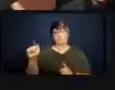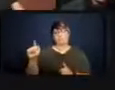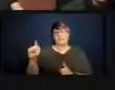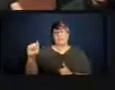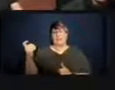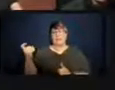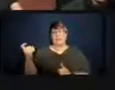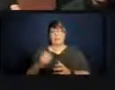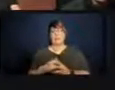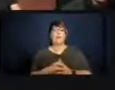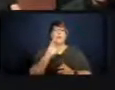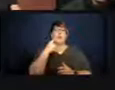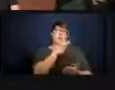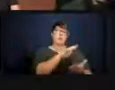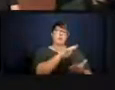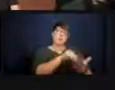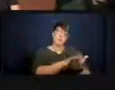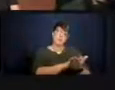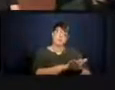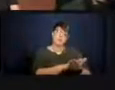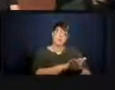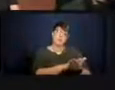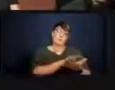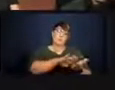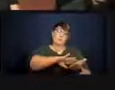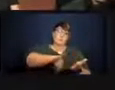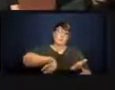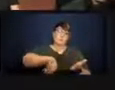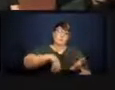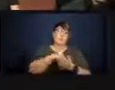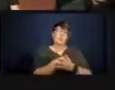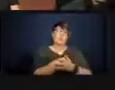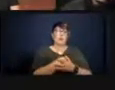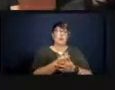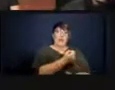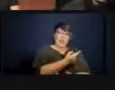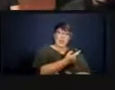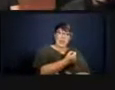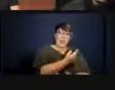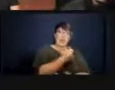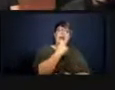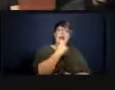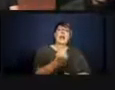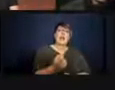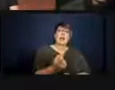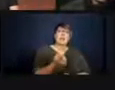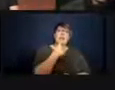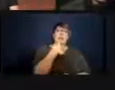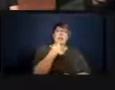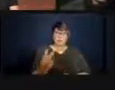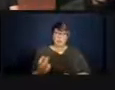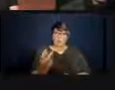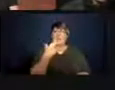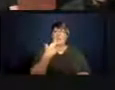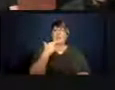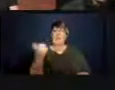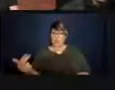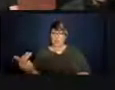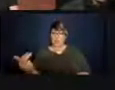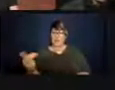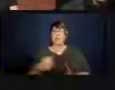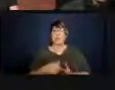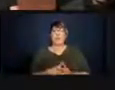Middle school, we discount what our 11 and our 12 and our 13 year olds are capable of. They are capable of so much more